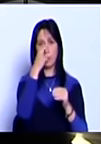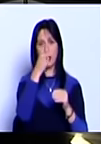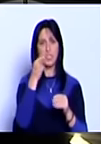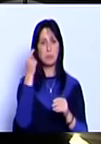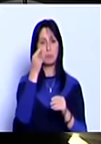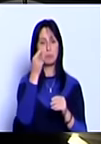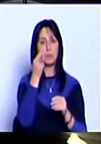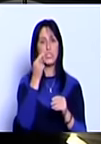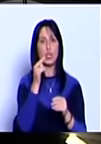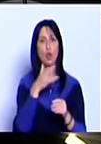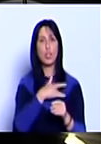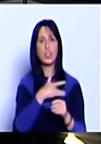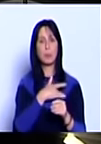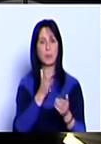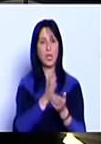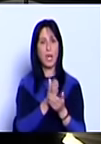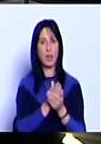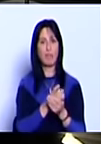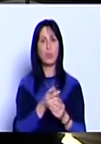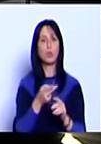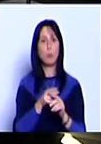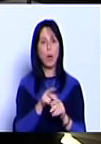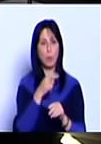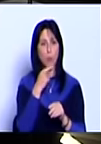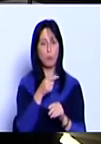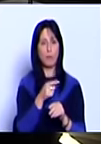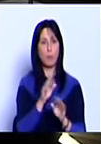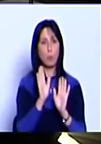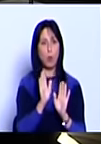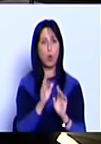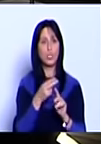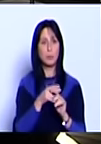ფსიქოტიპი ახლავს მხოლოდ ამიტომ გულისხმობთ და მხოლოდ